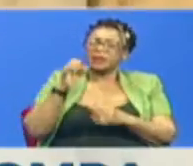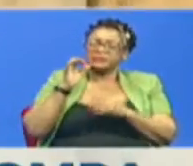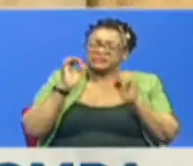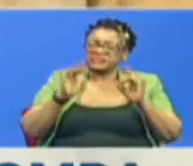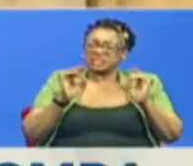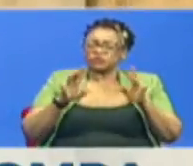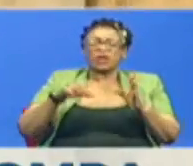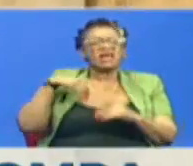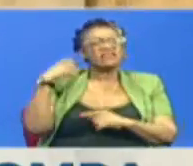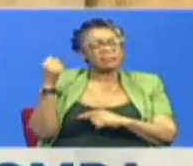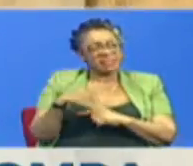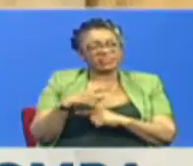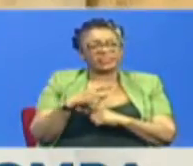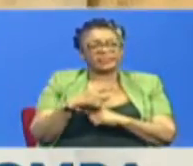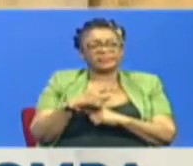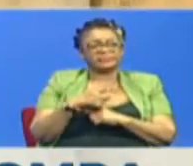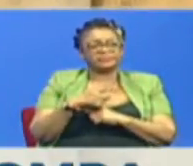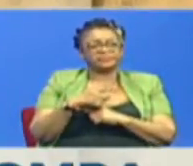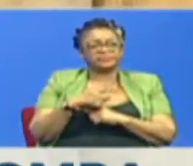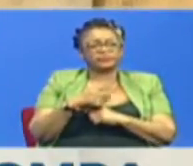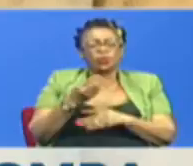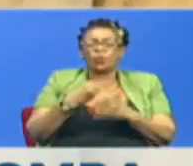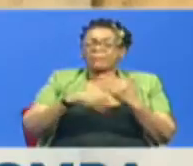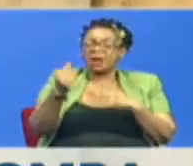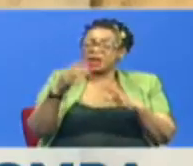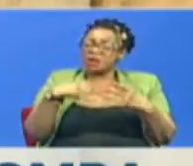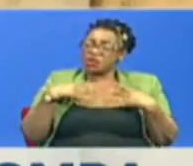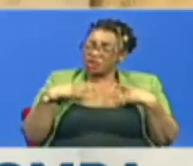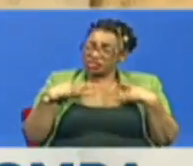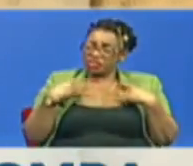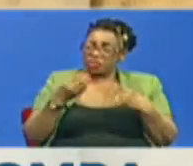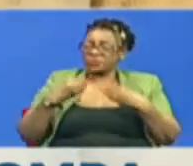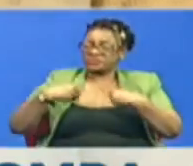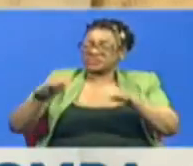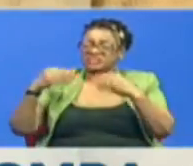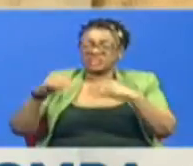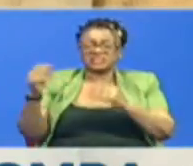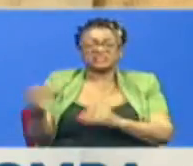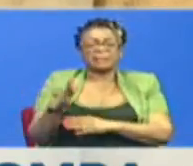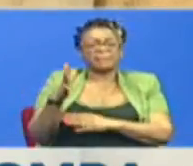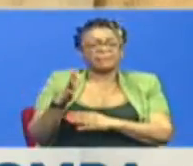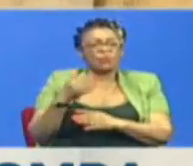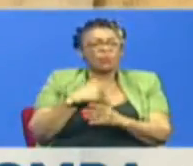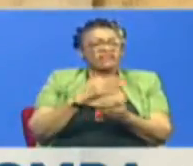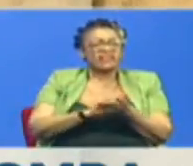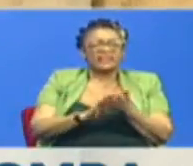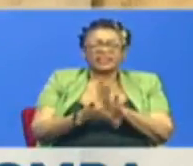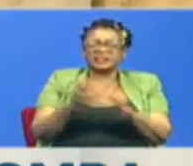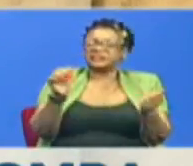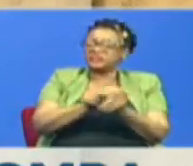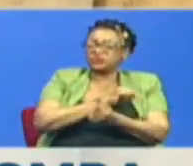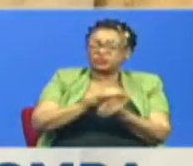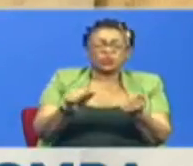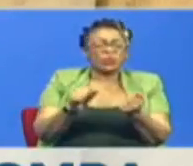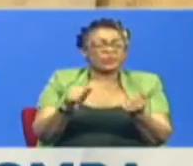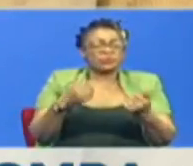Manguo tunanunua, tukienda kuuza kwa kijiji. Sasa hatuna manguo, kuna pomolewa, hakuna mali